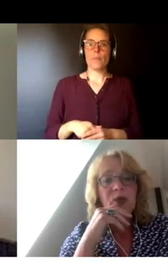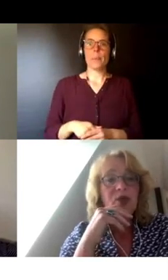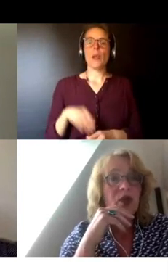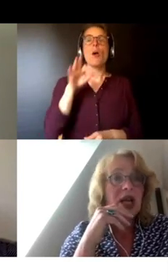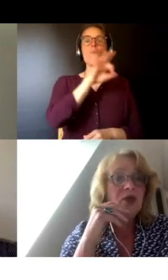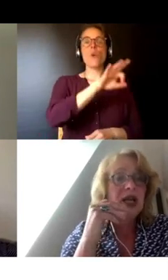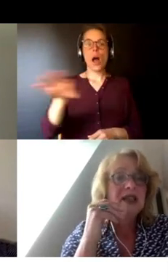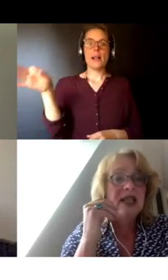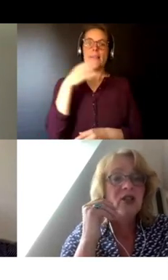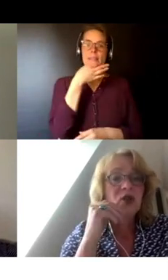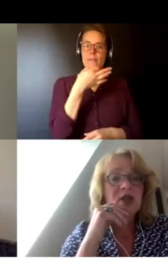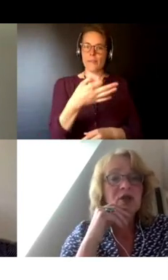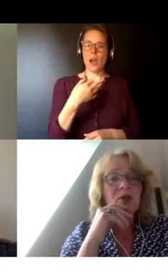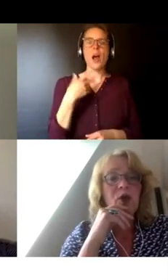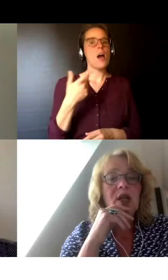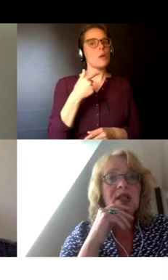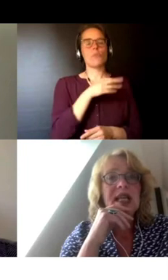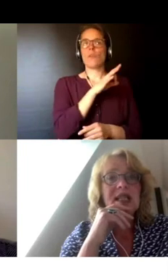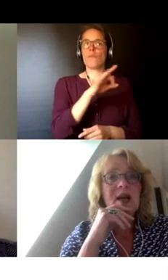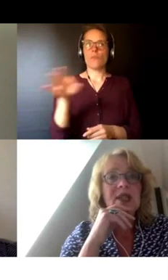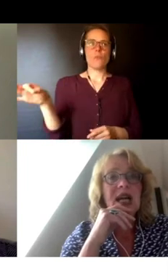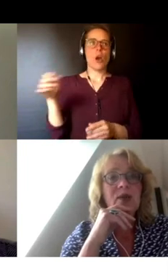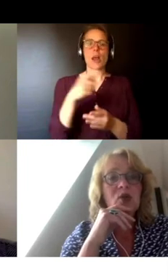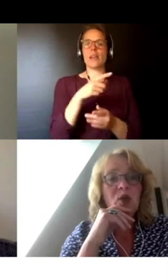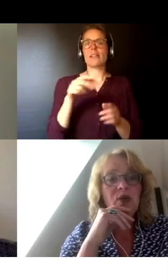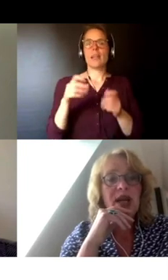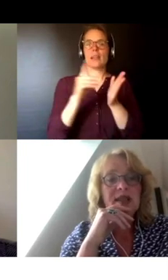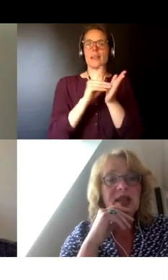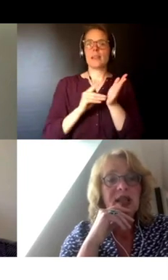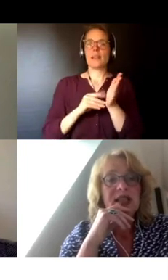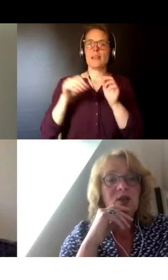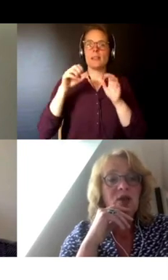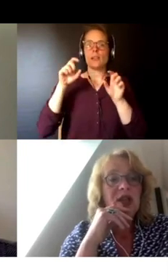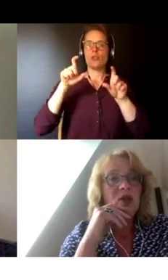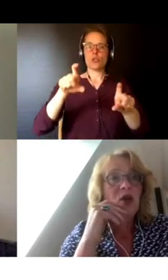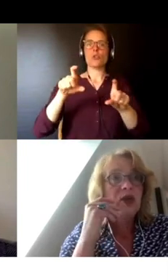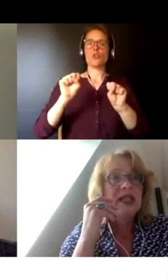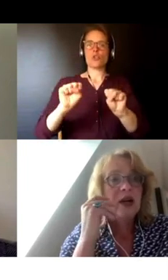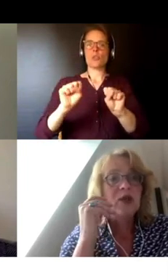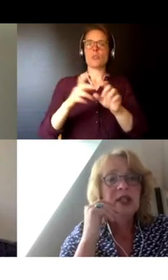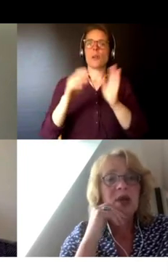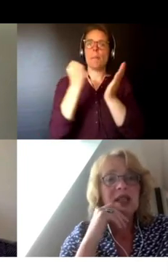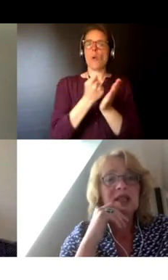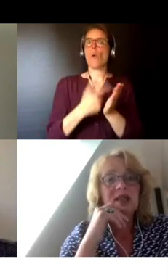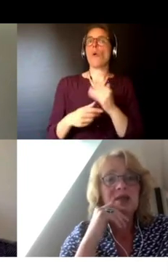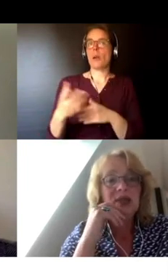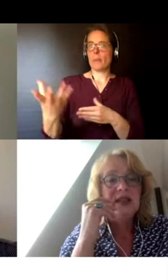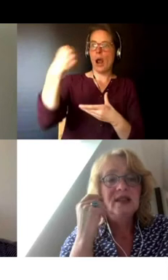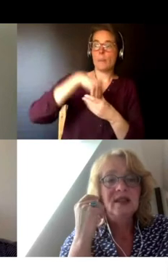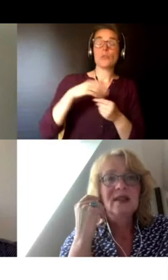Fragen müssen von Anfang an die Datenschutzaufsichtsbehörden zentral mit einbezogen werden, denn nur wenn öffentlich nachvollziehbar